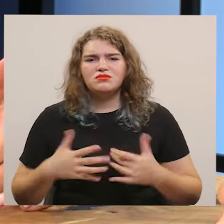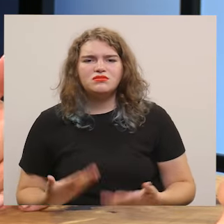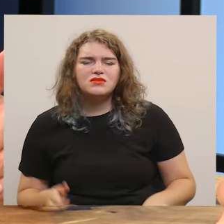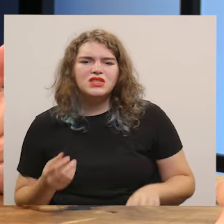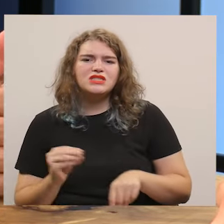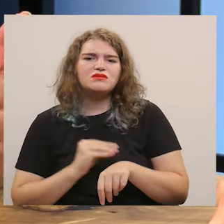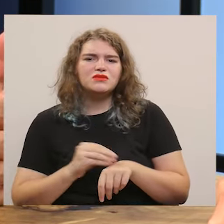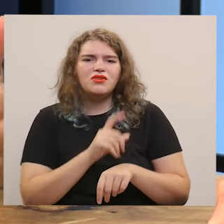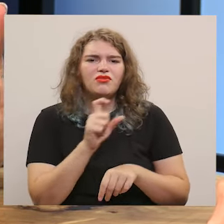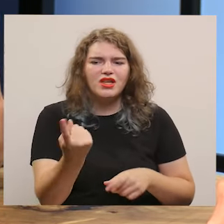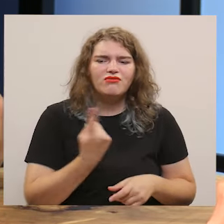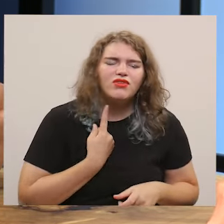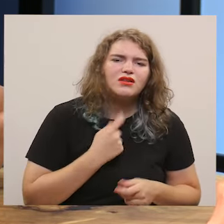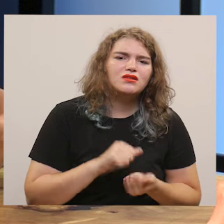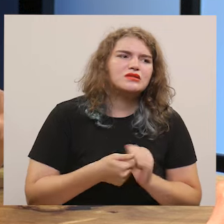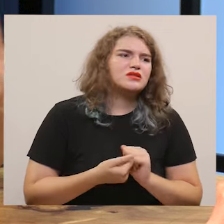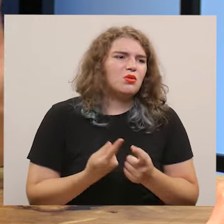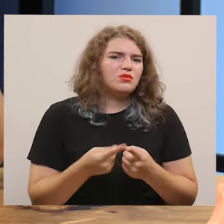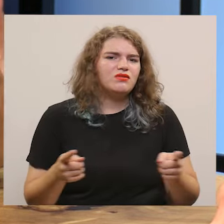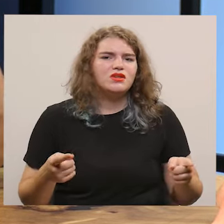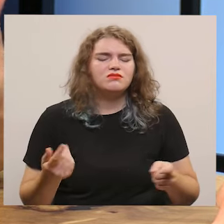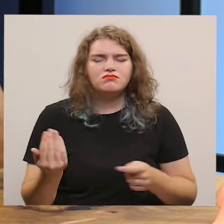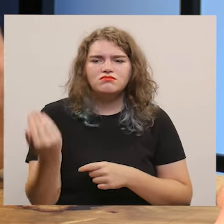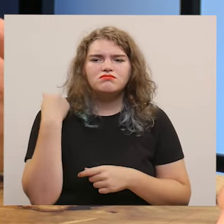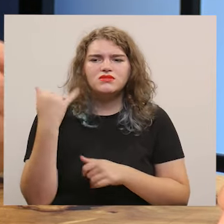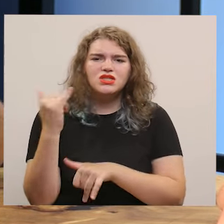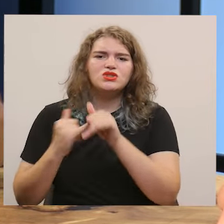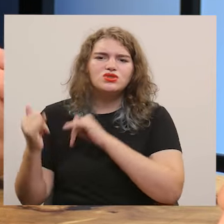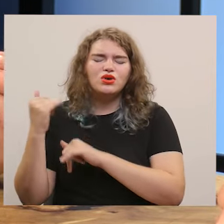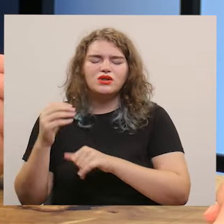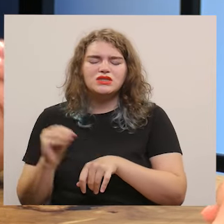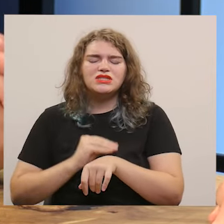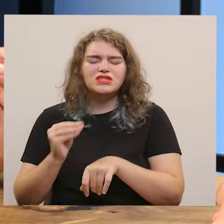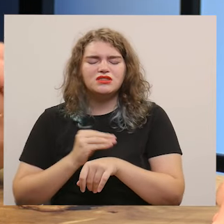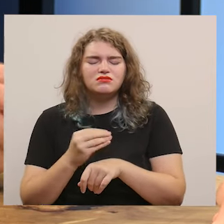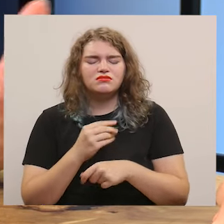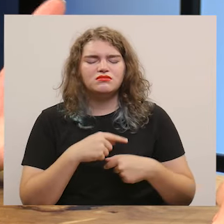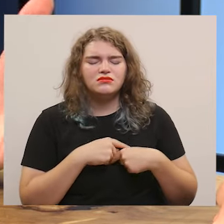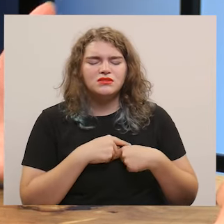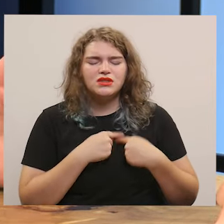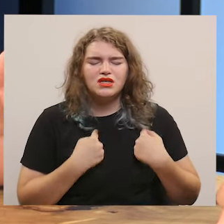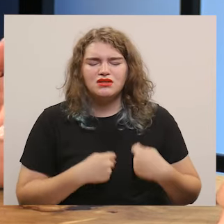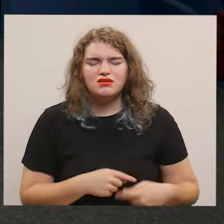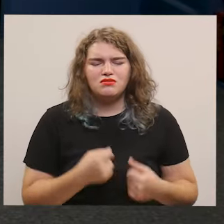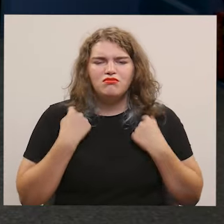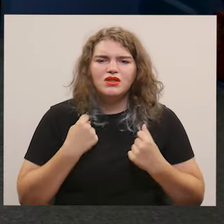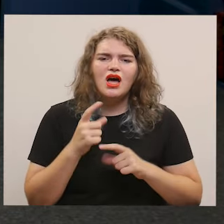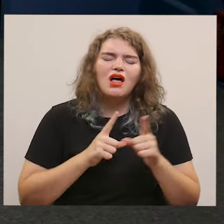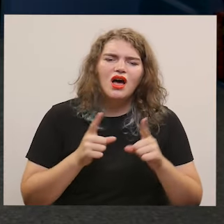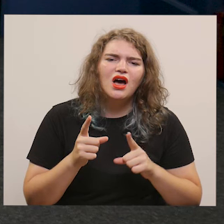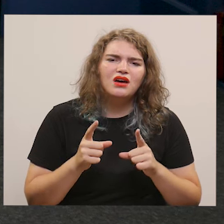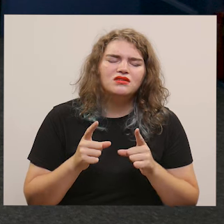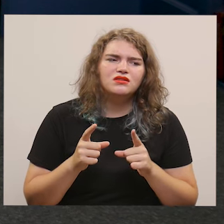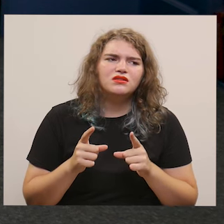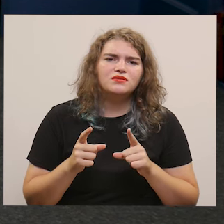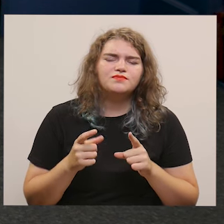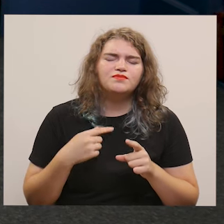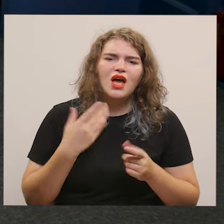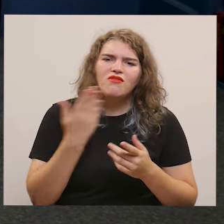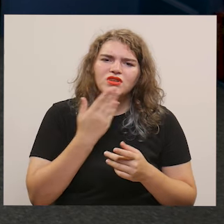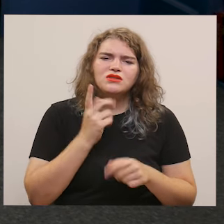de vinovăție vine sau background-ul tău îți străbate pe aici, pe acolo, prin fisuri în anumite momente, însă ai învățat o